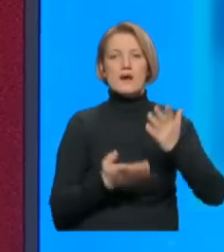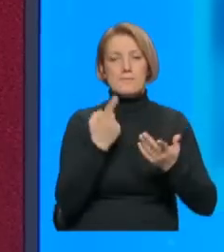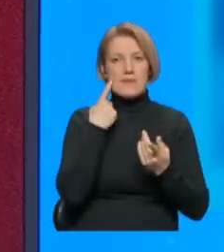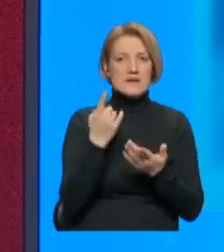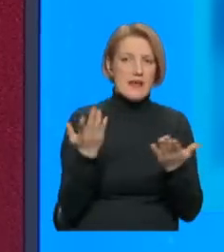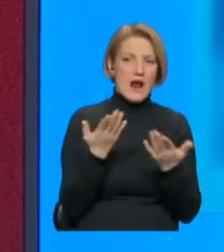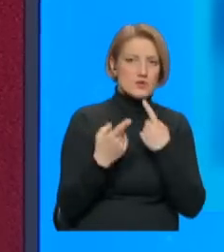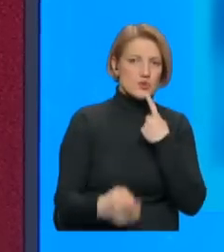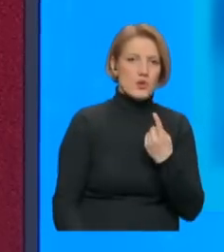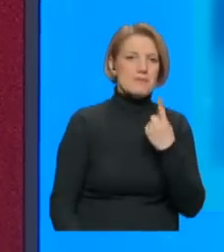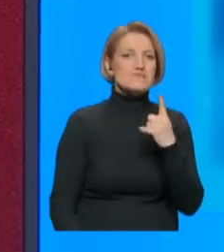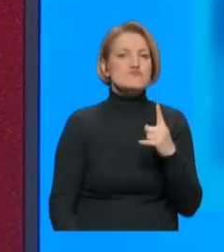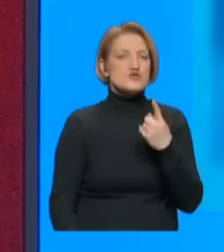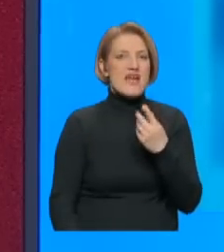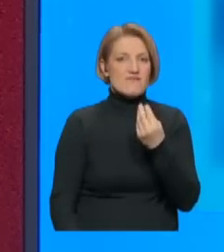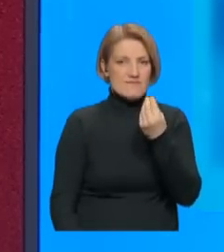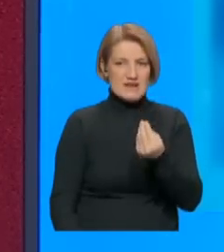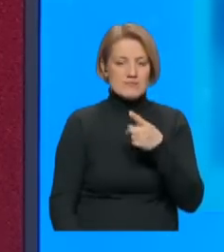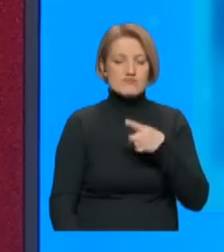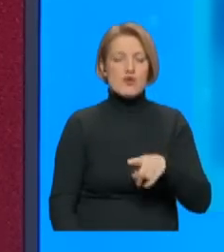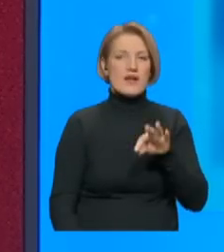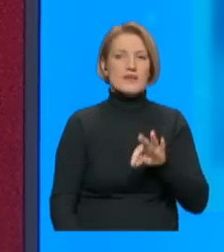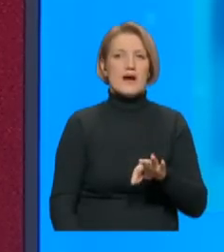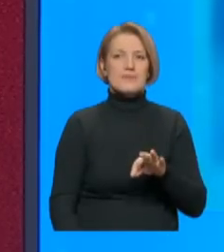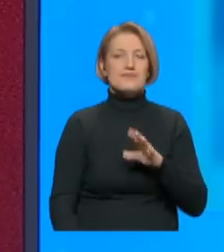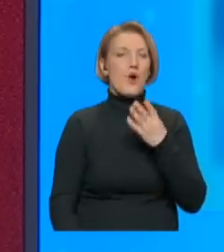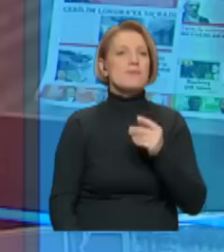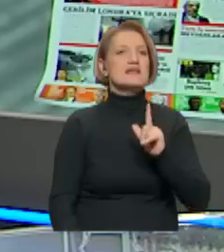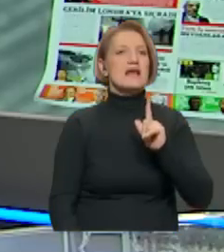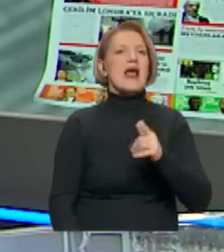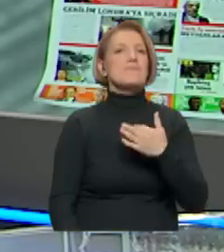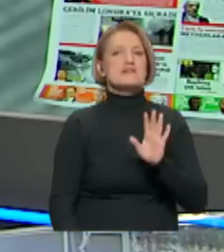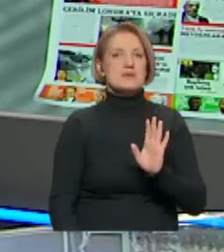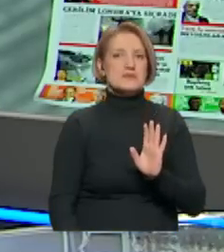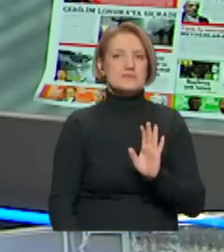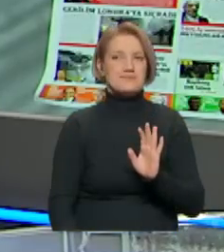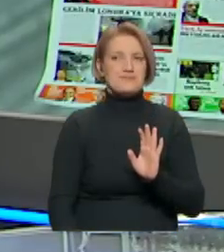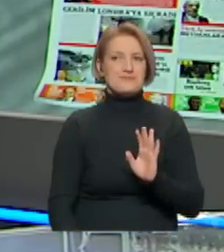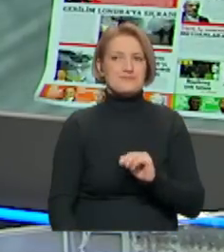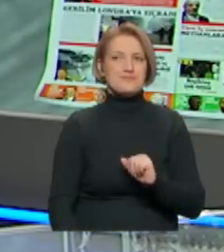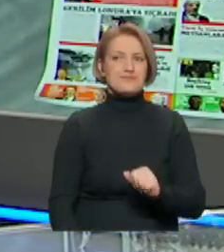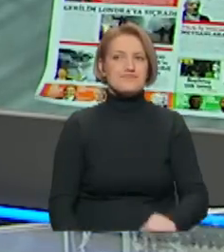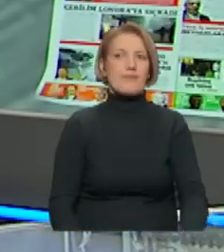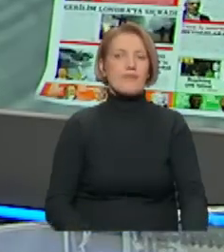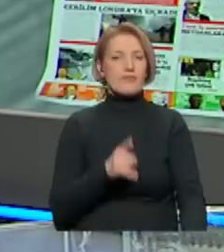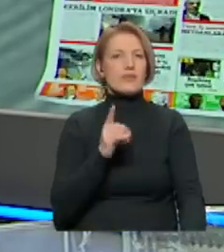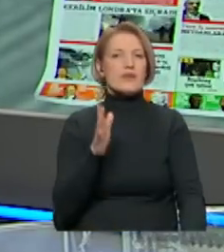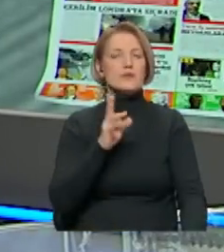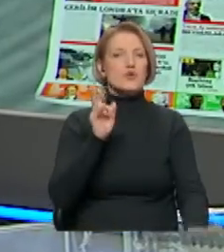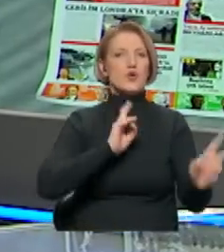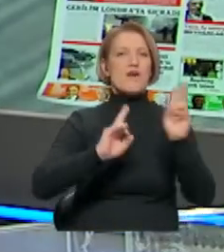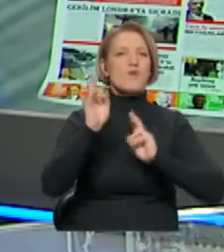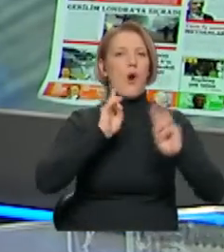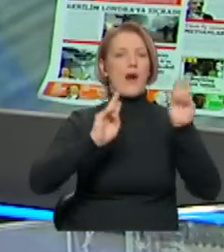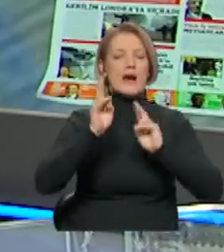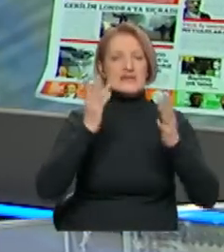söylüyor esnaf bir müjde verilecekse burada bu kalemde olması gerekmez mi Bu arada kuaförler